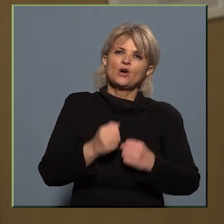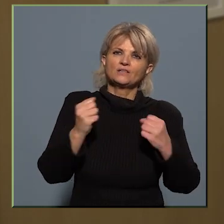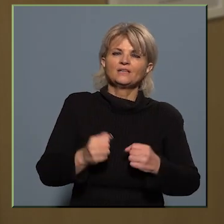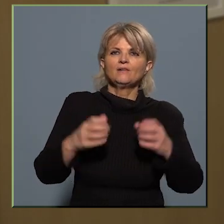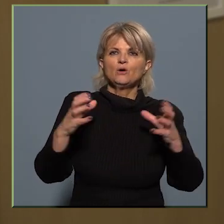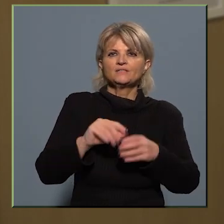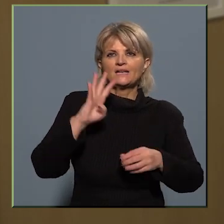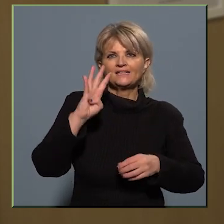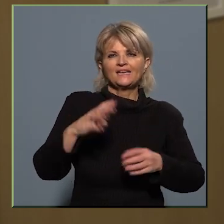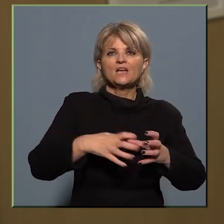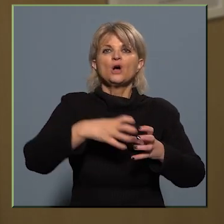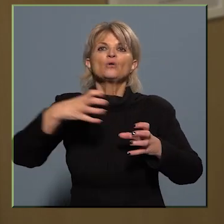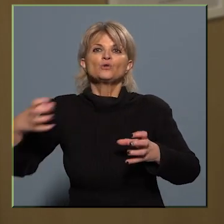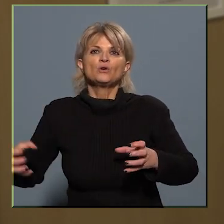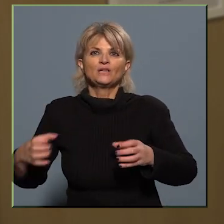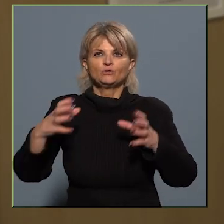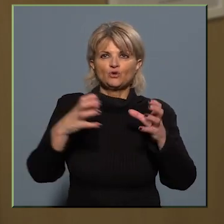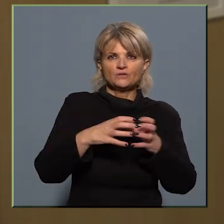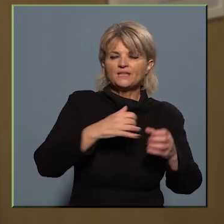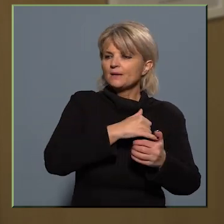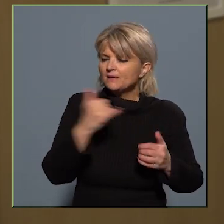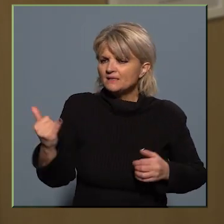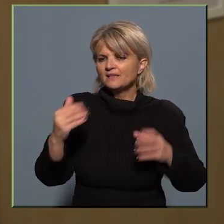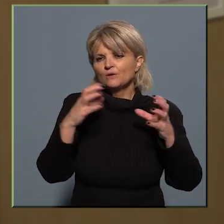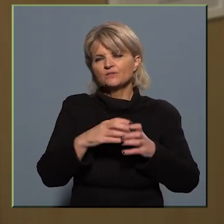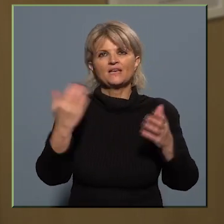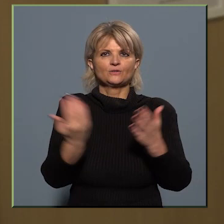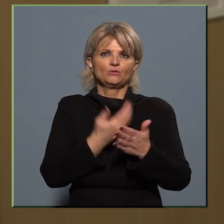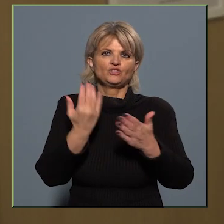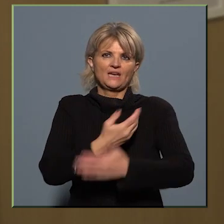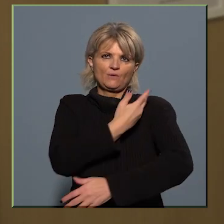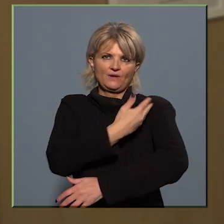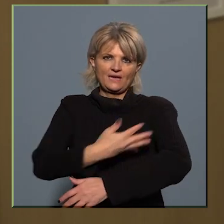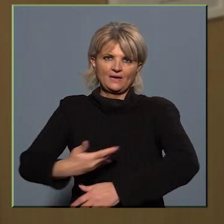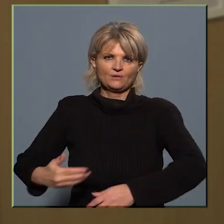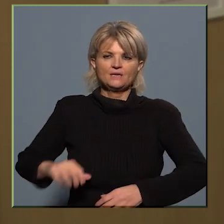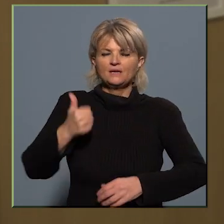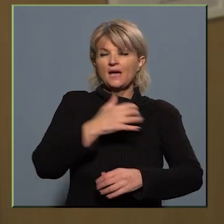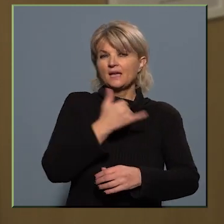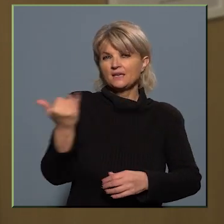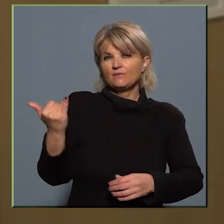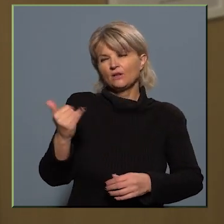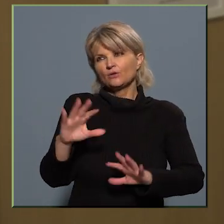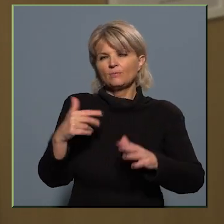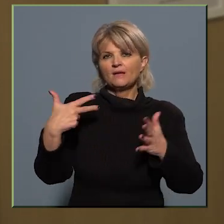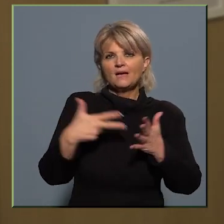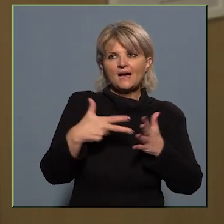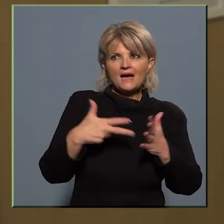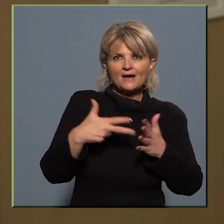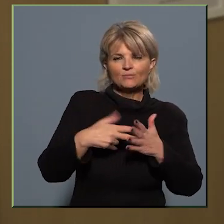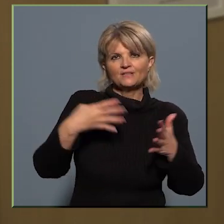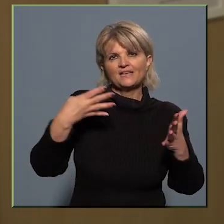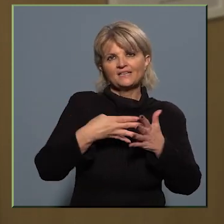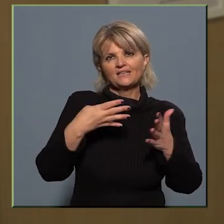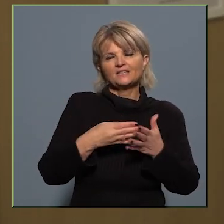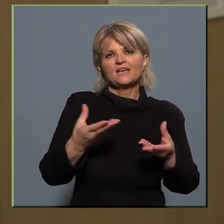és tulajdonképpen ezen osztályok mindegyikének szüksége lehet vérre. Egy év alatt körülbelül 3400-4000